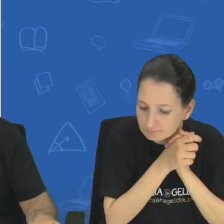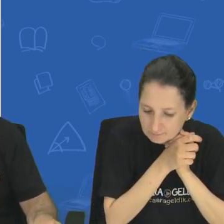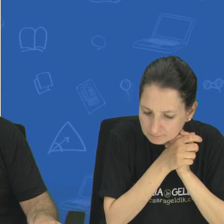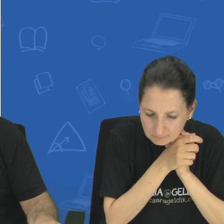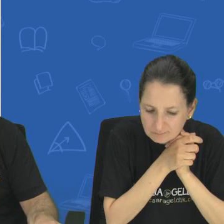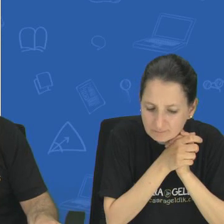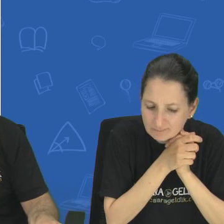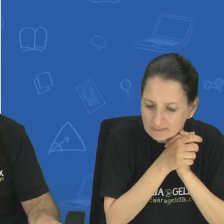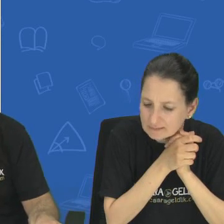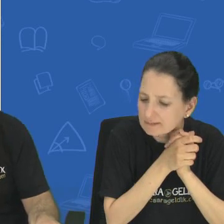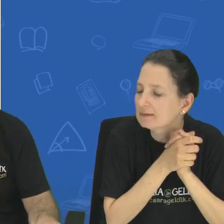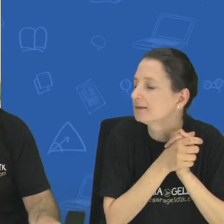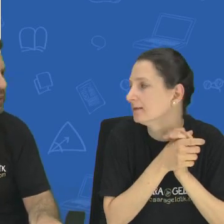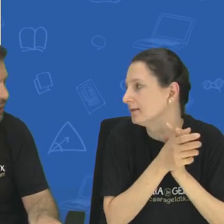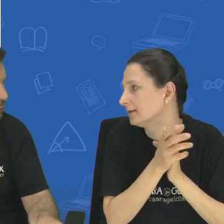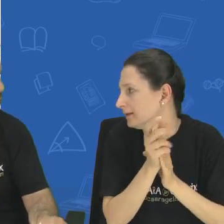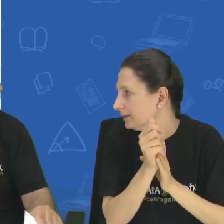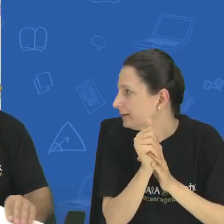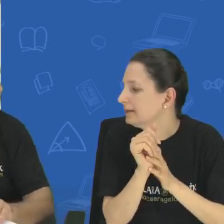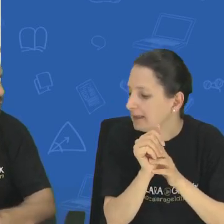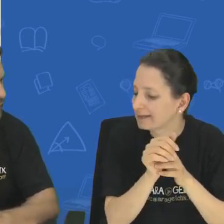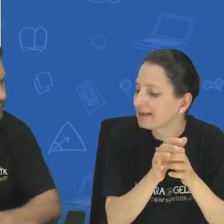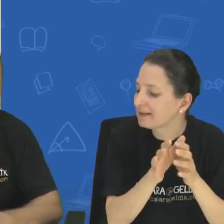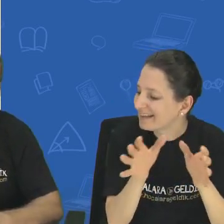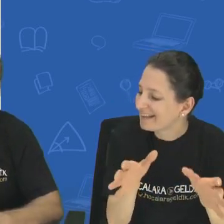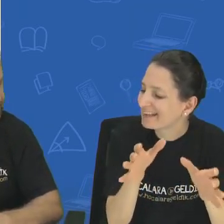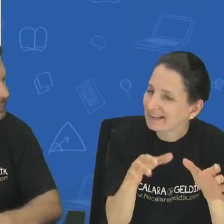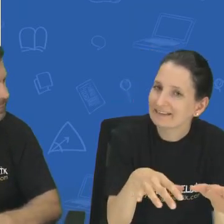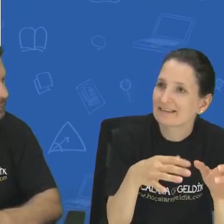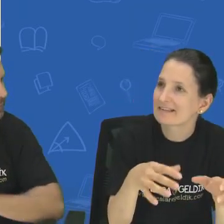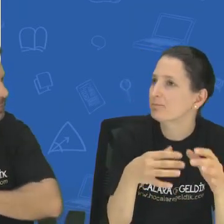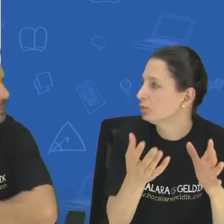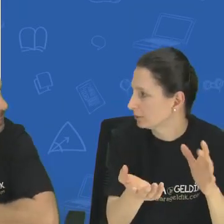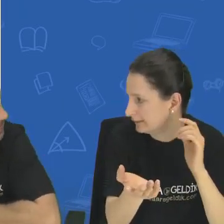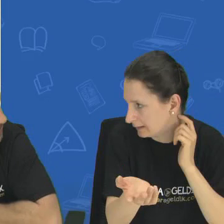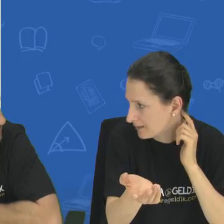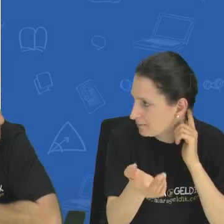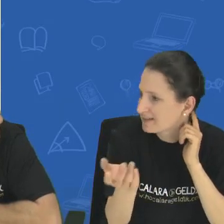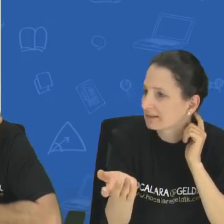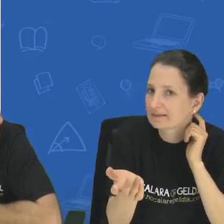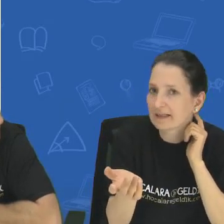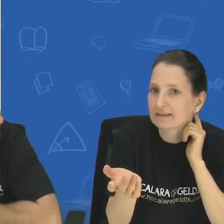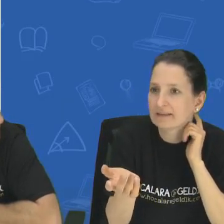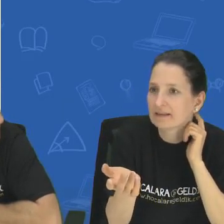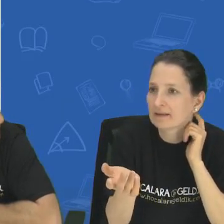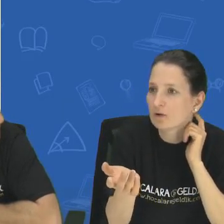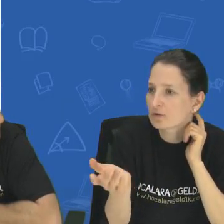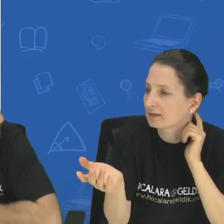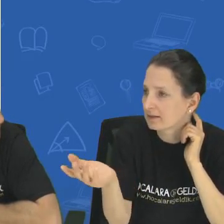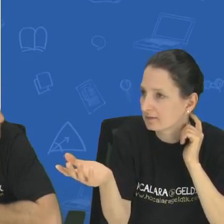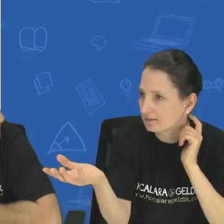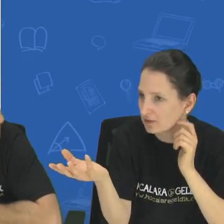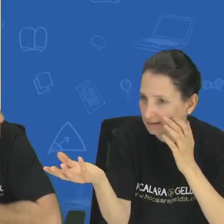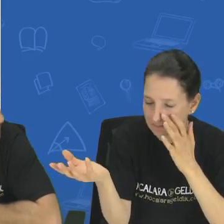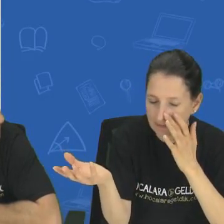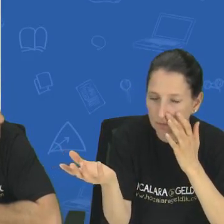daha sonra, yoksa konu var zaten bunlardan bir kısmına giriyor gibi bir durum yani var? Yani gereken kısım bu diyelim. Biz anlatırken